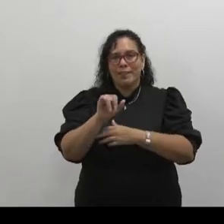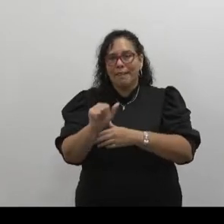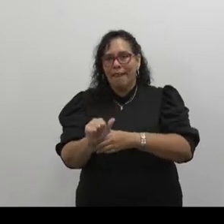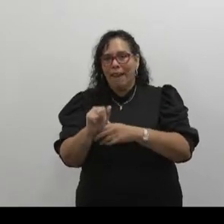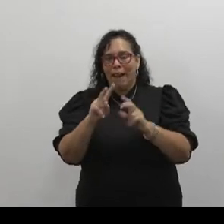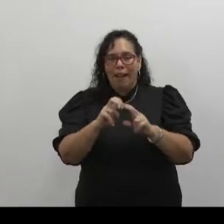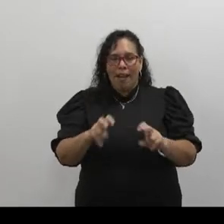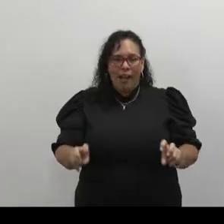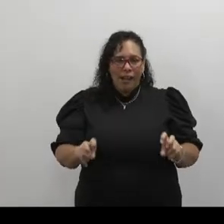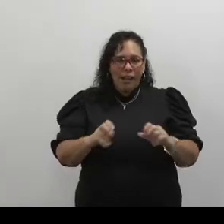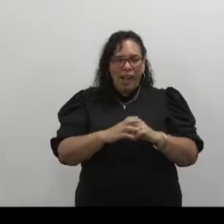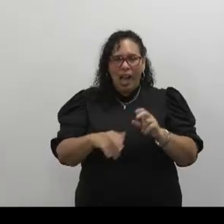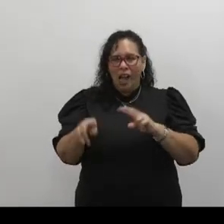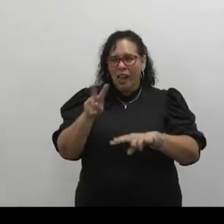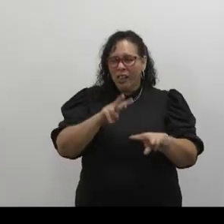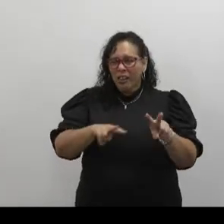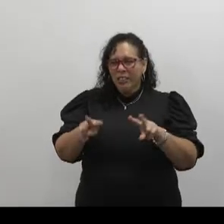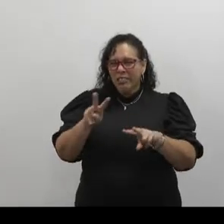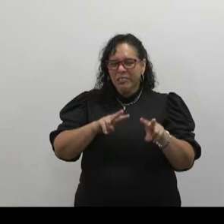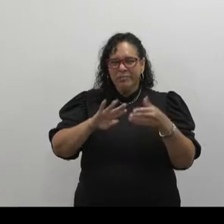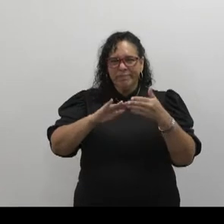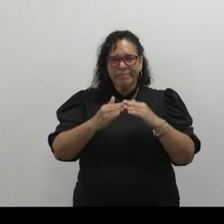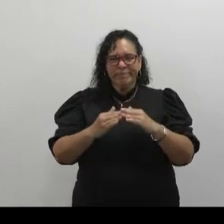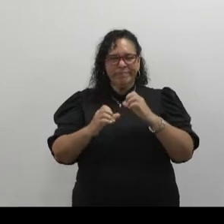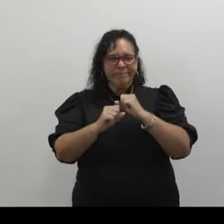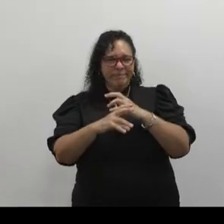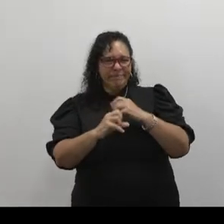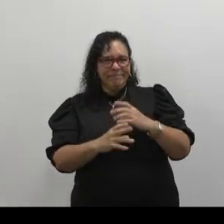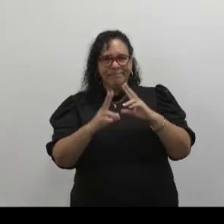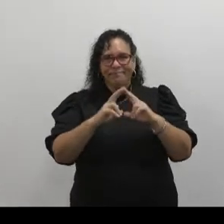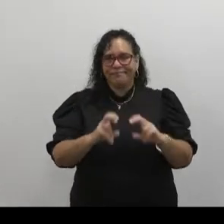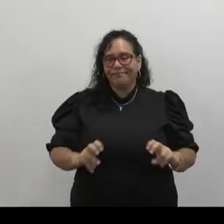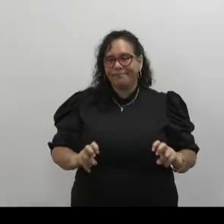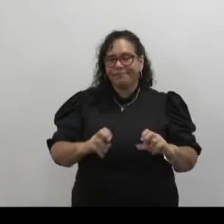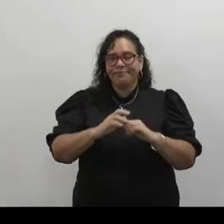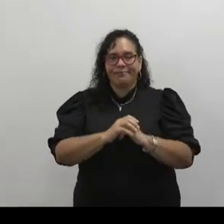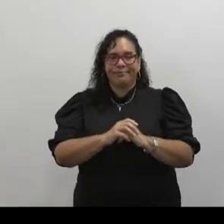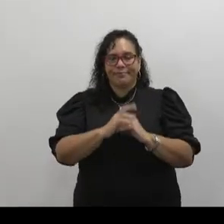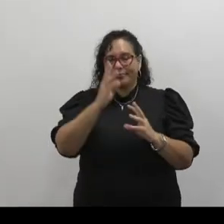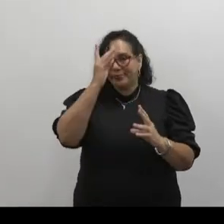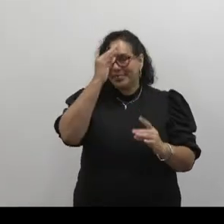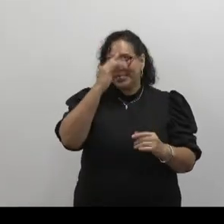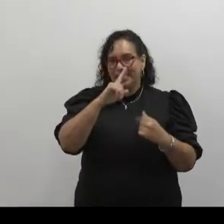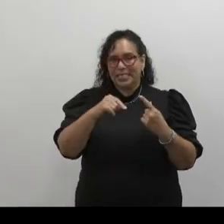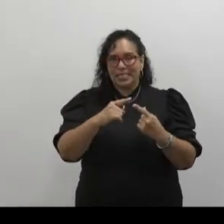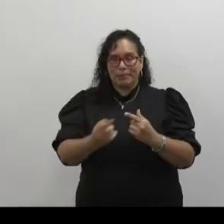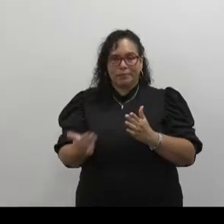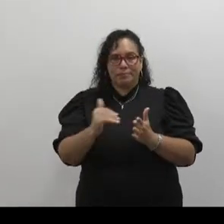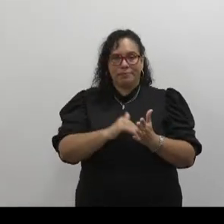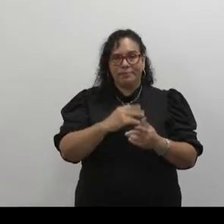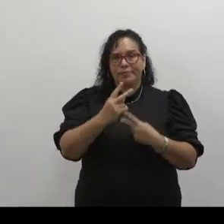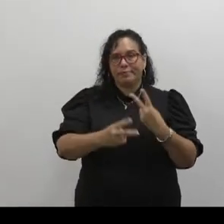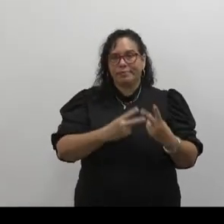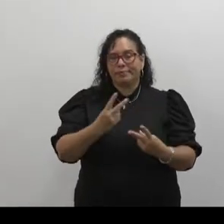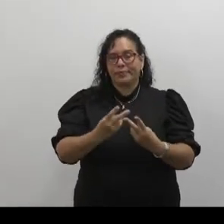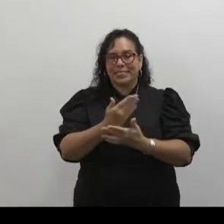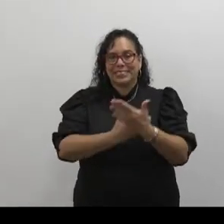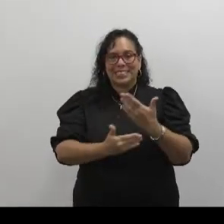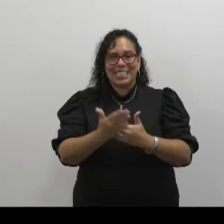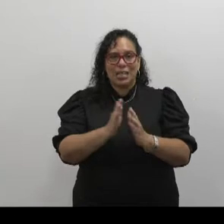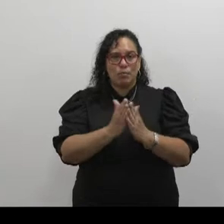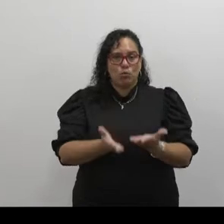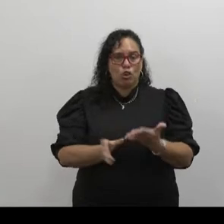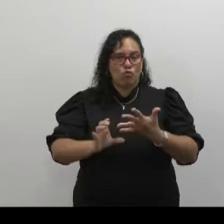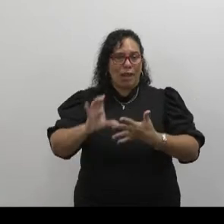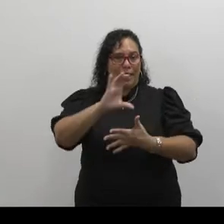hay về phần từ nâng các sna sum từ nâng này đồng bay xem ra bột prapra